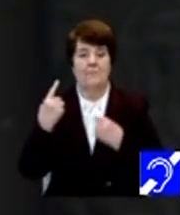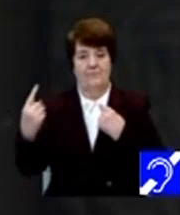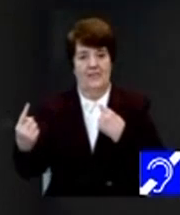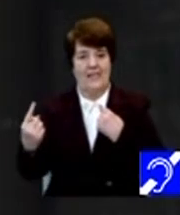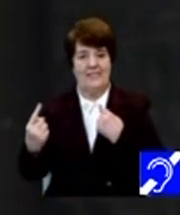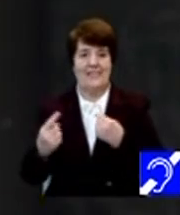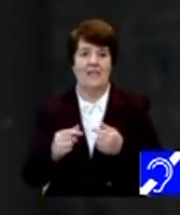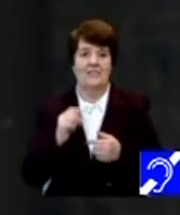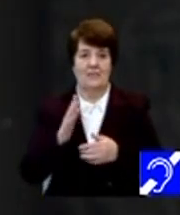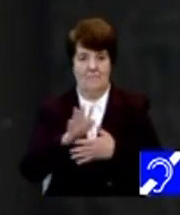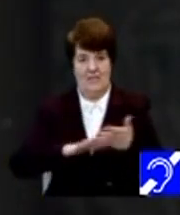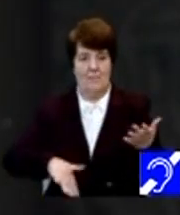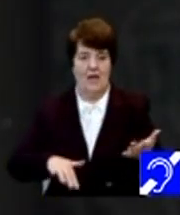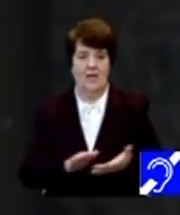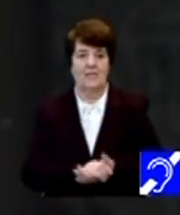Lucrăm mai departe la distanță.